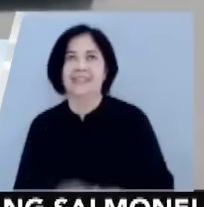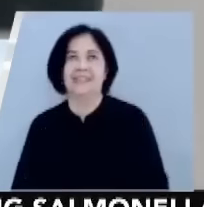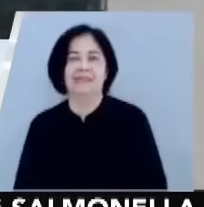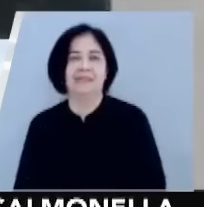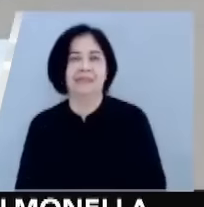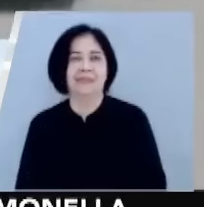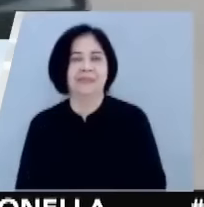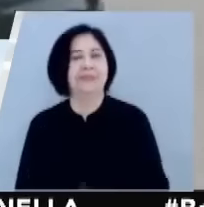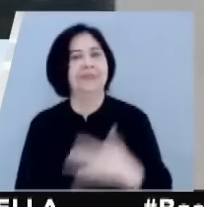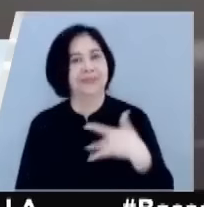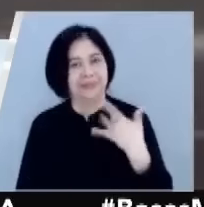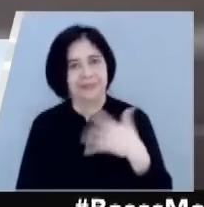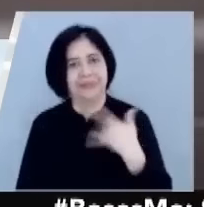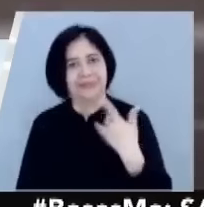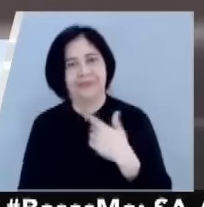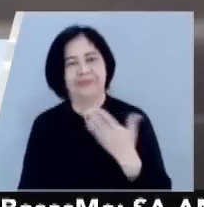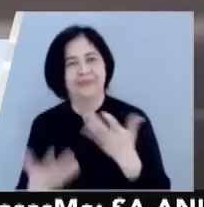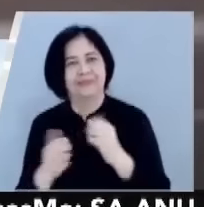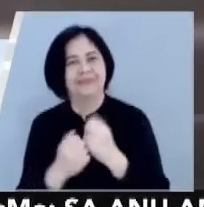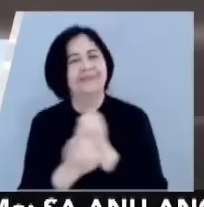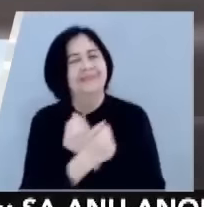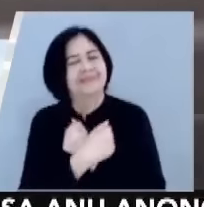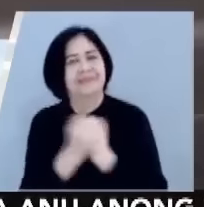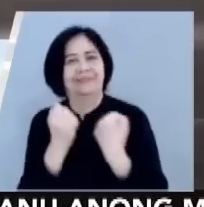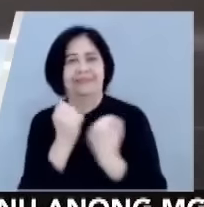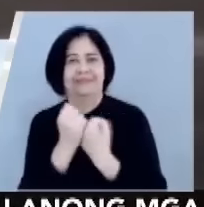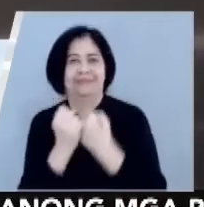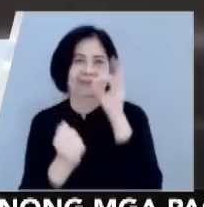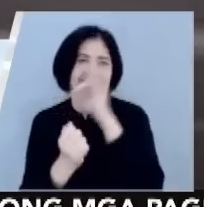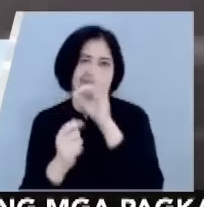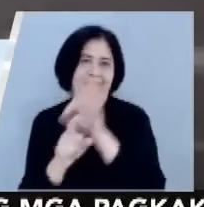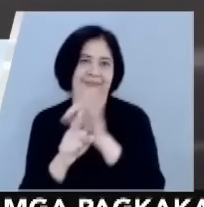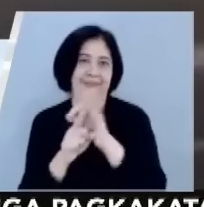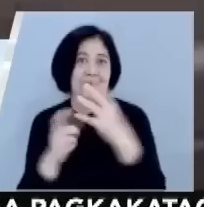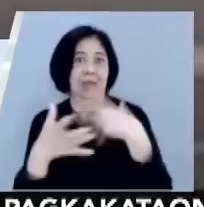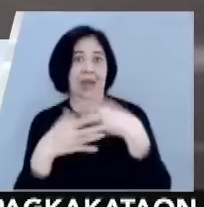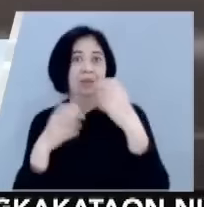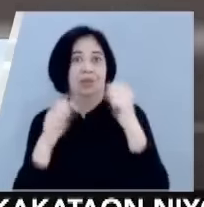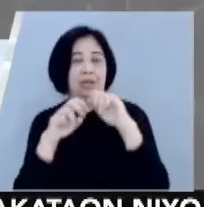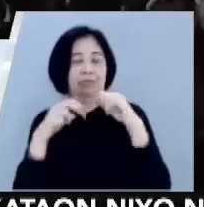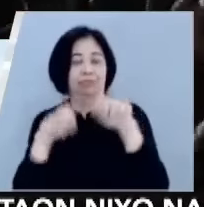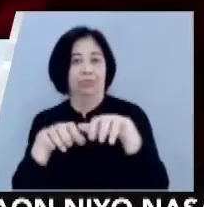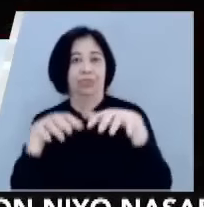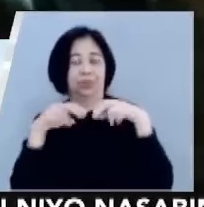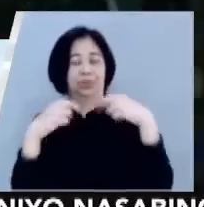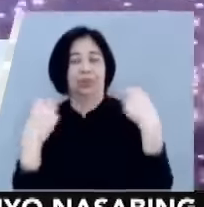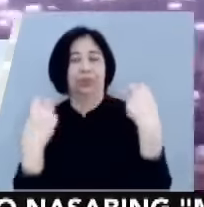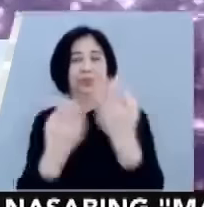Ramdam na ramdam daw niya ang love and support ng Pinoy fans sa labas pa lang ng arena.